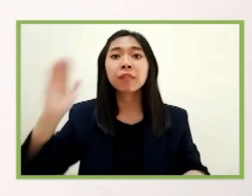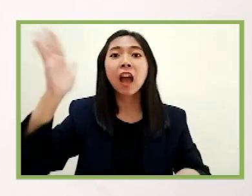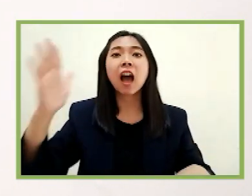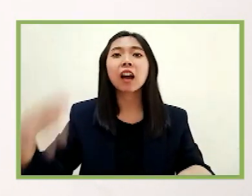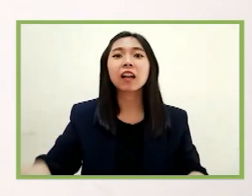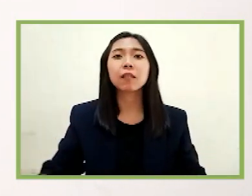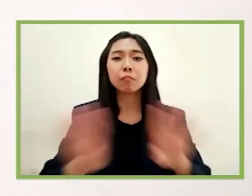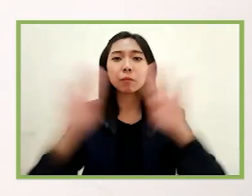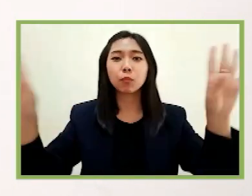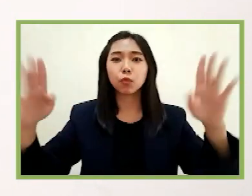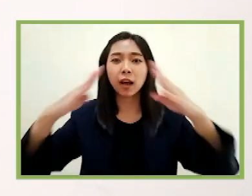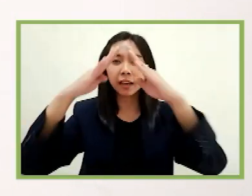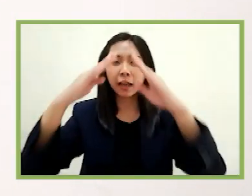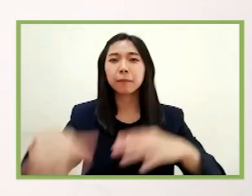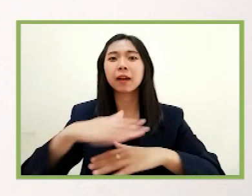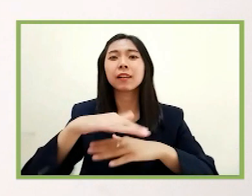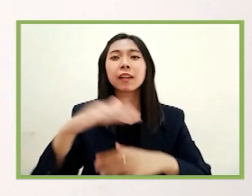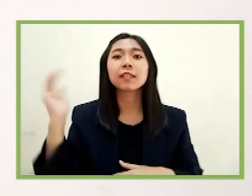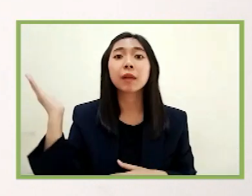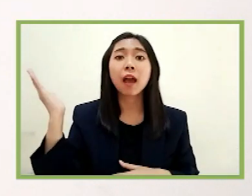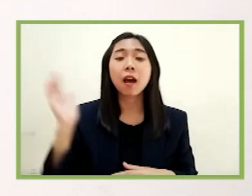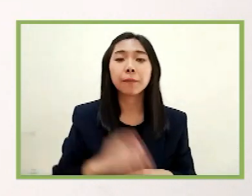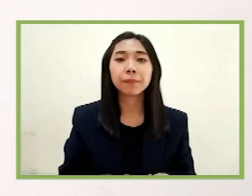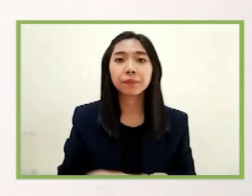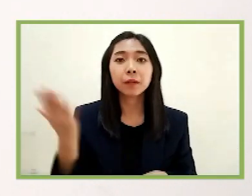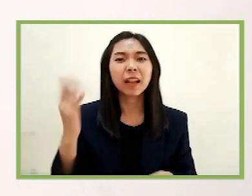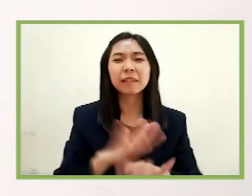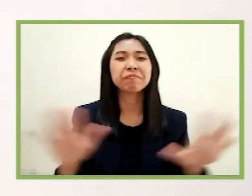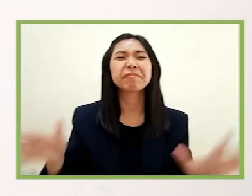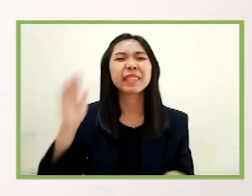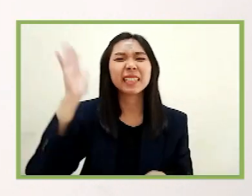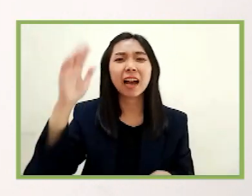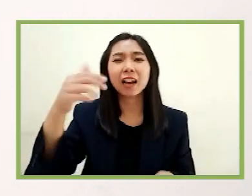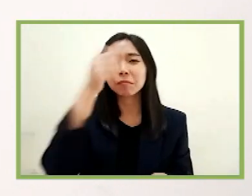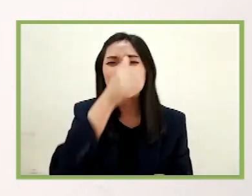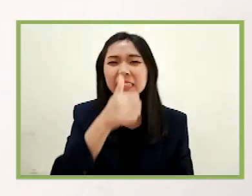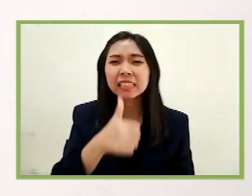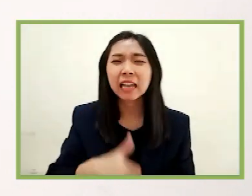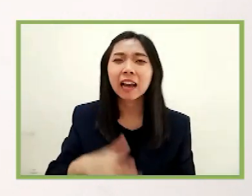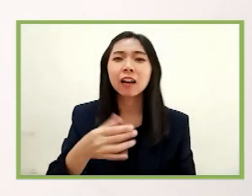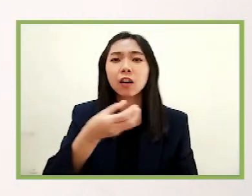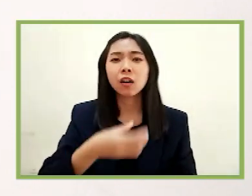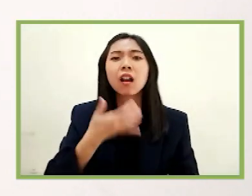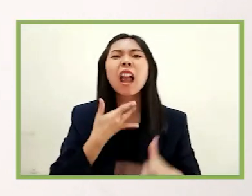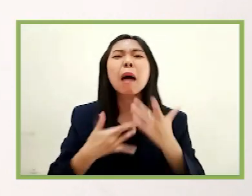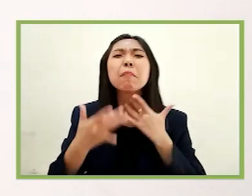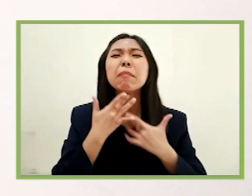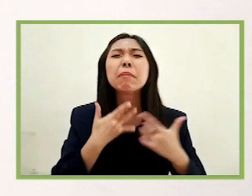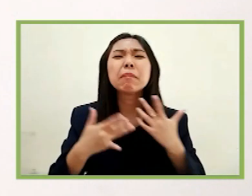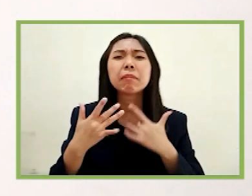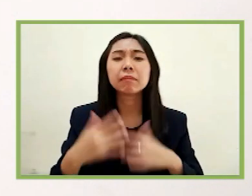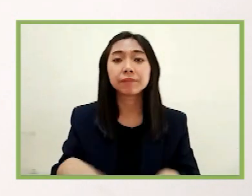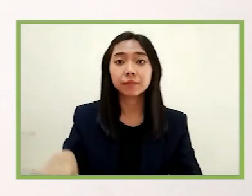membentangkan kemahnya di atas mereka mereka tidak akan menderita lapar dan dahaga lagi dan